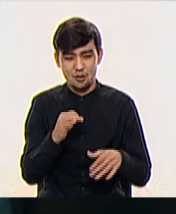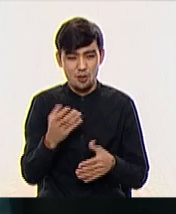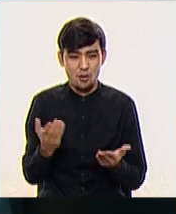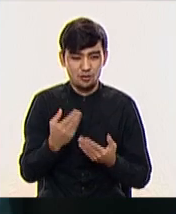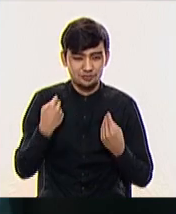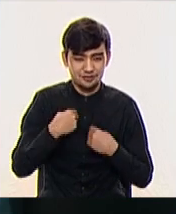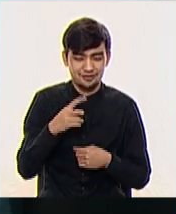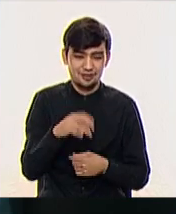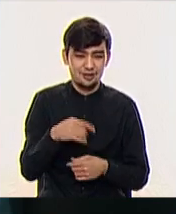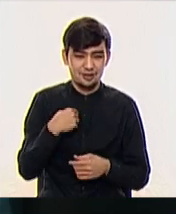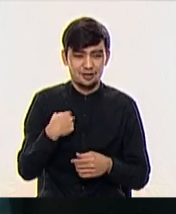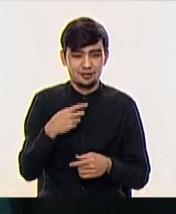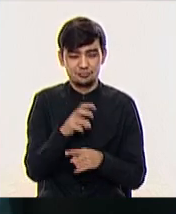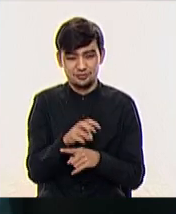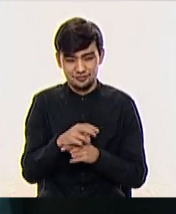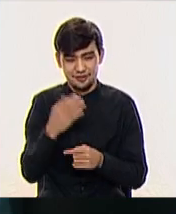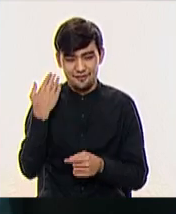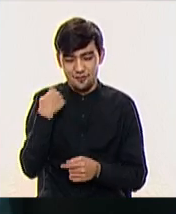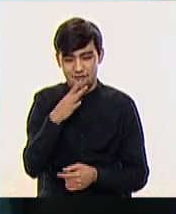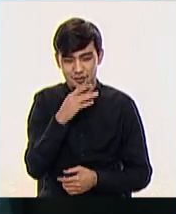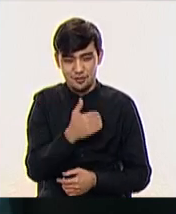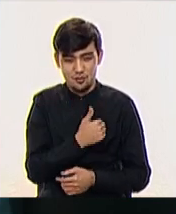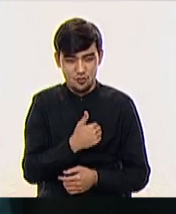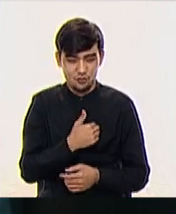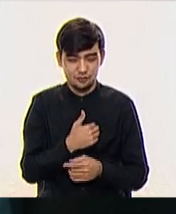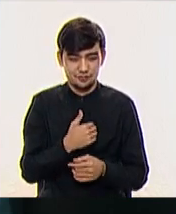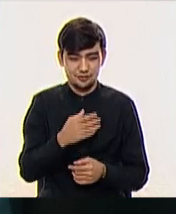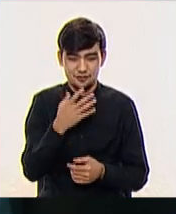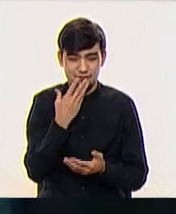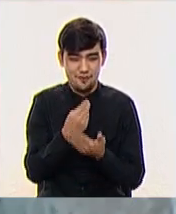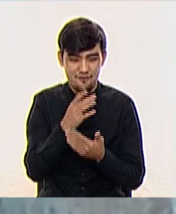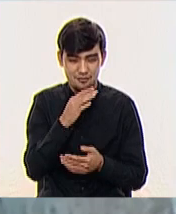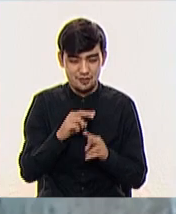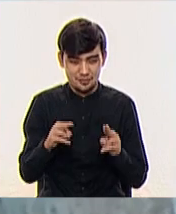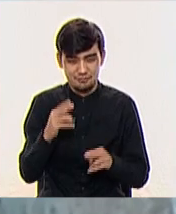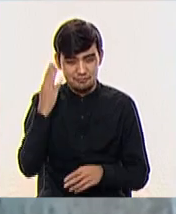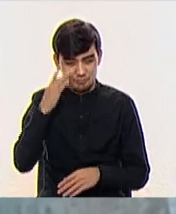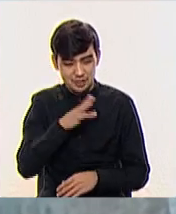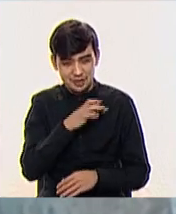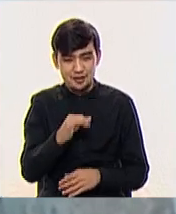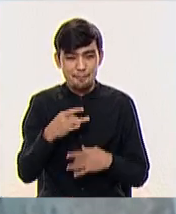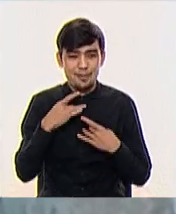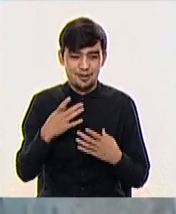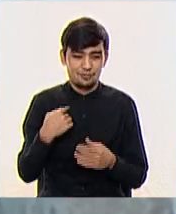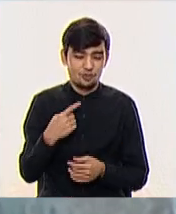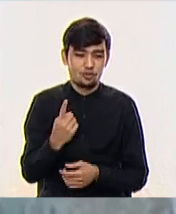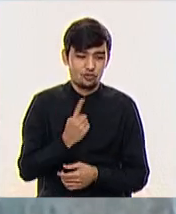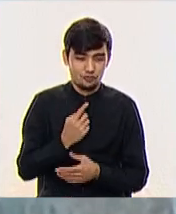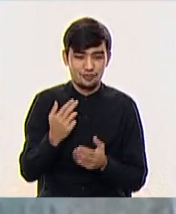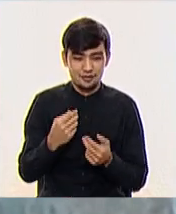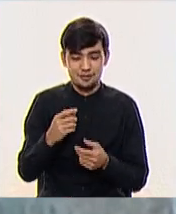киініп, науқастарымызды қабылдап, бұрынғы жұмыс уақытымызға келсек екен деген арманымыз болды. Мерекеден құттықтау күтеміз,